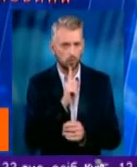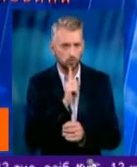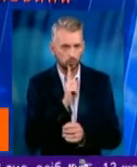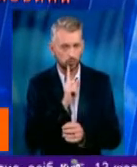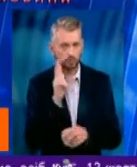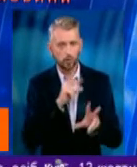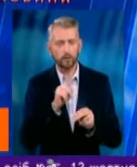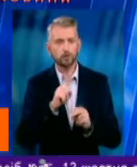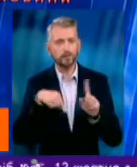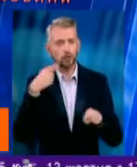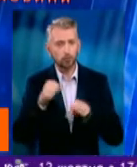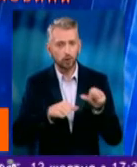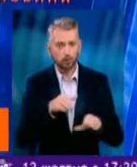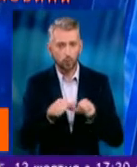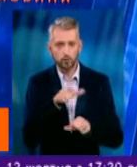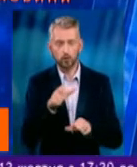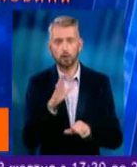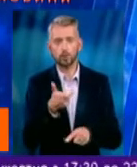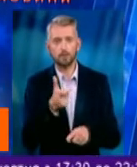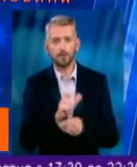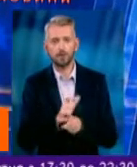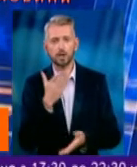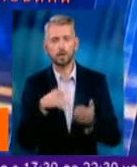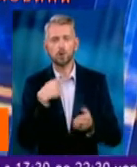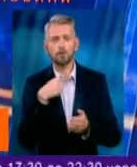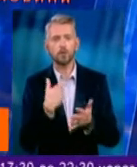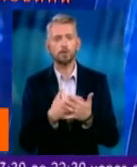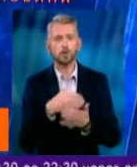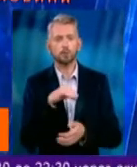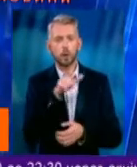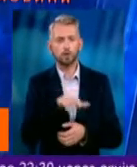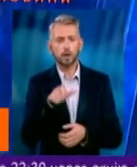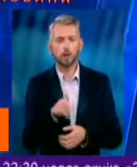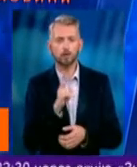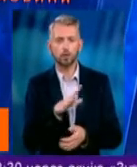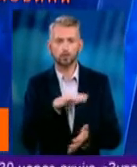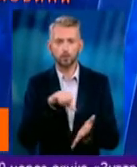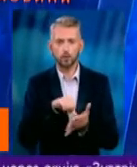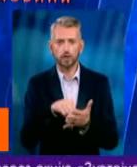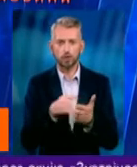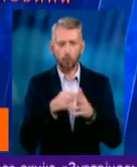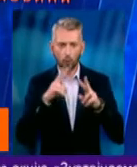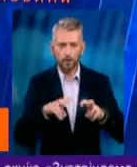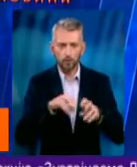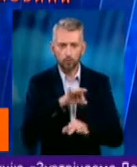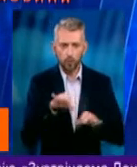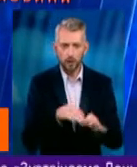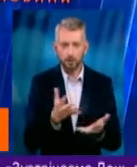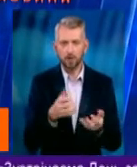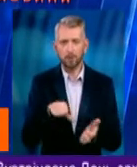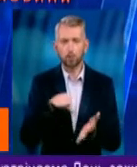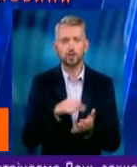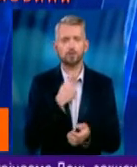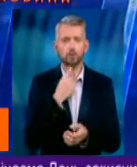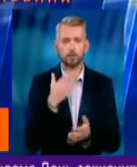що в наступному році їх буде набагато більше. Якщо говорити, наприклад, про людей, які долучалися до розгляду проєктів і приймали участь в голосуванні,